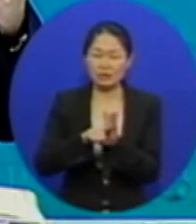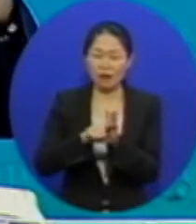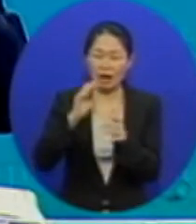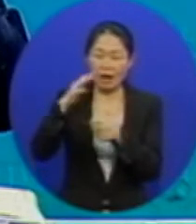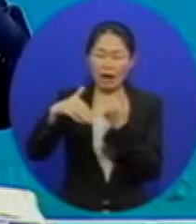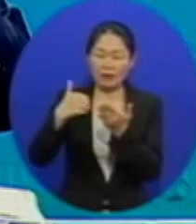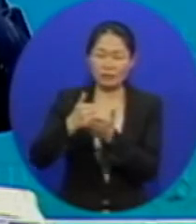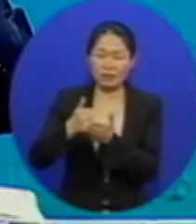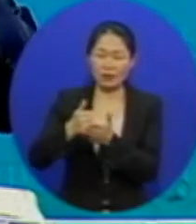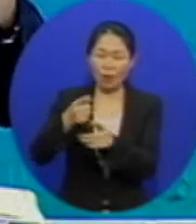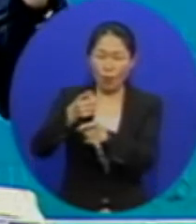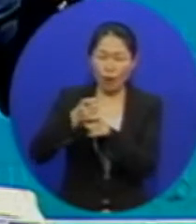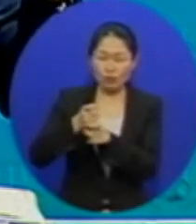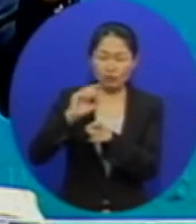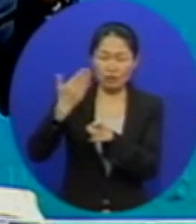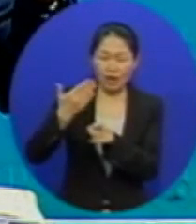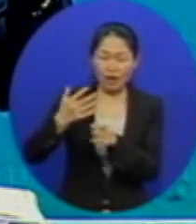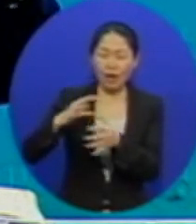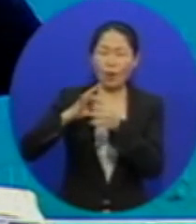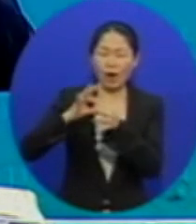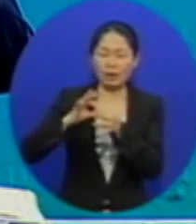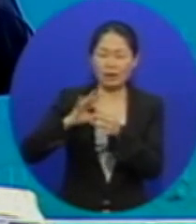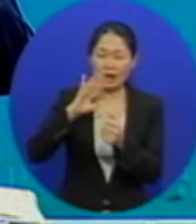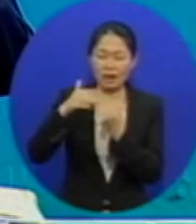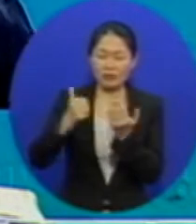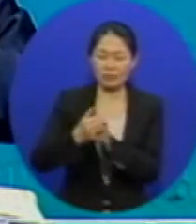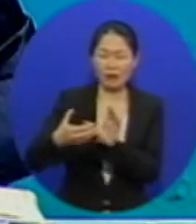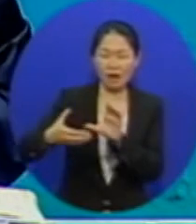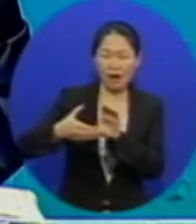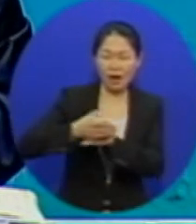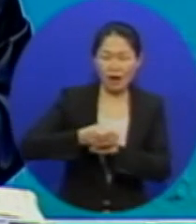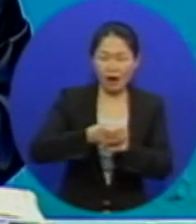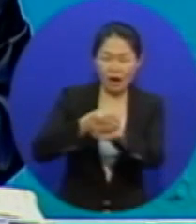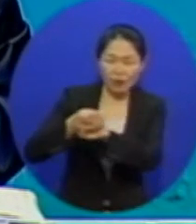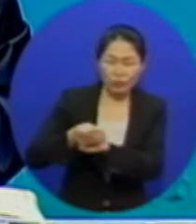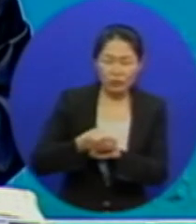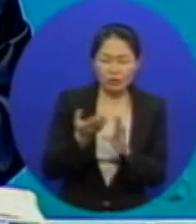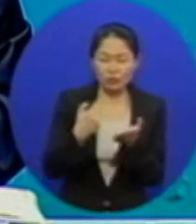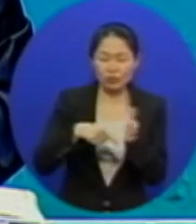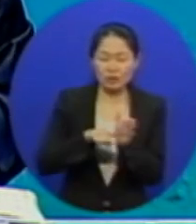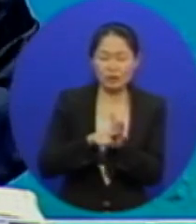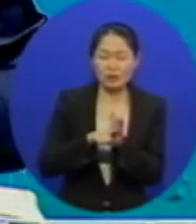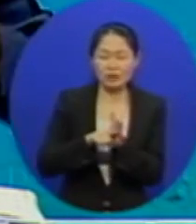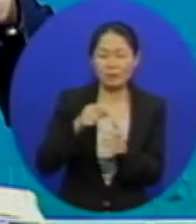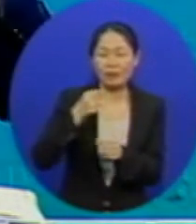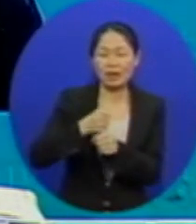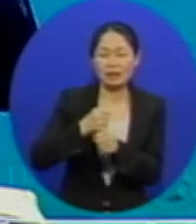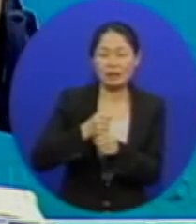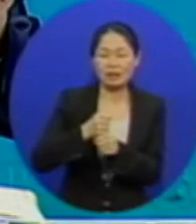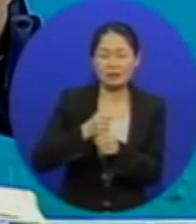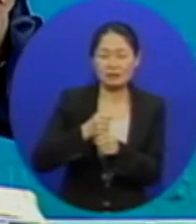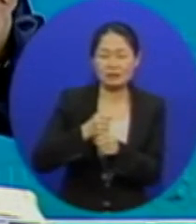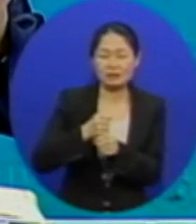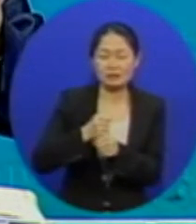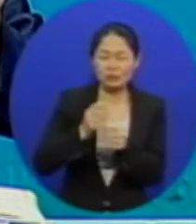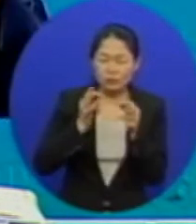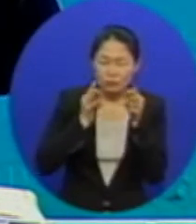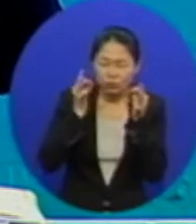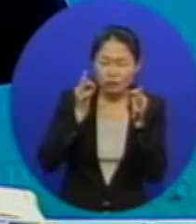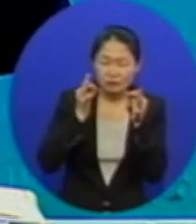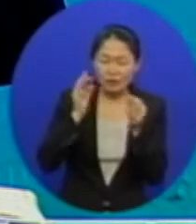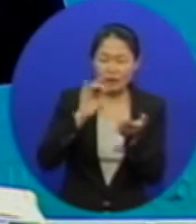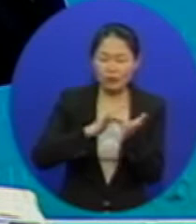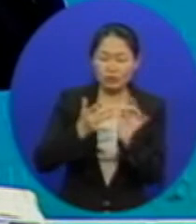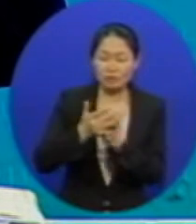관계에 어떤 여러분들을 하나님과 화목한 관계로 맺어 주시기 위해서 예수님의 십자가에 못 박게 시고